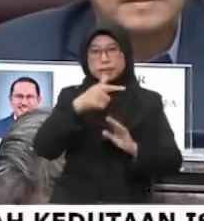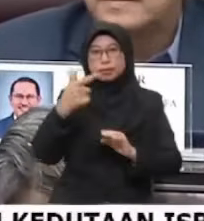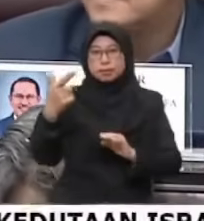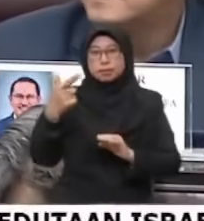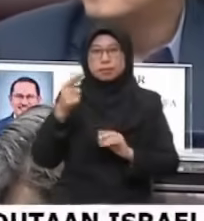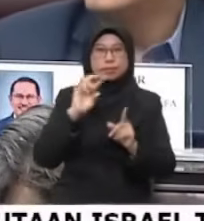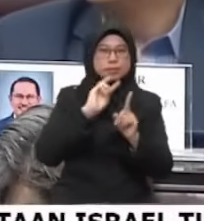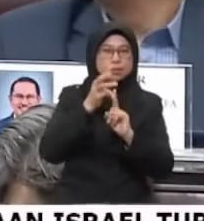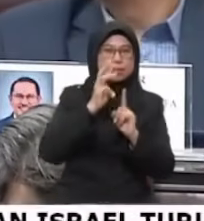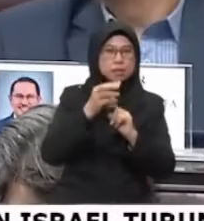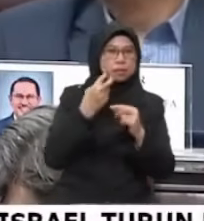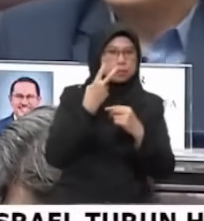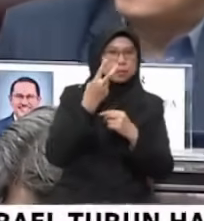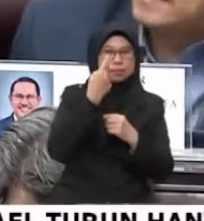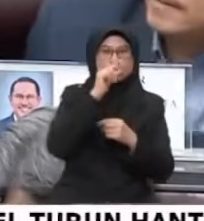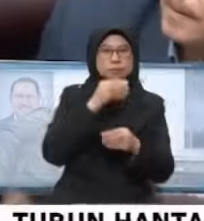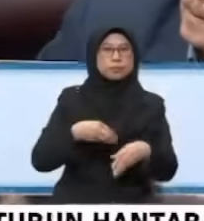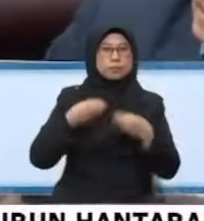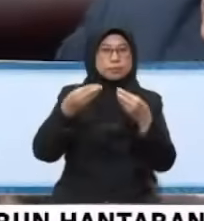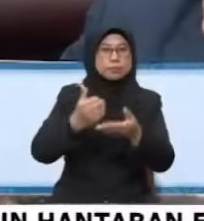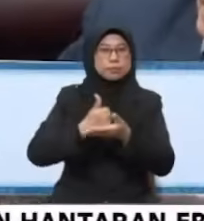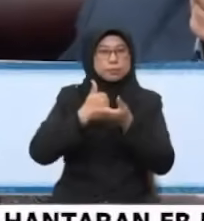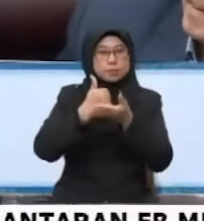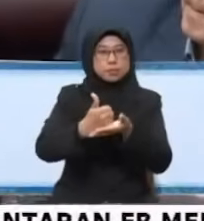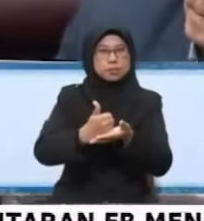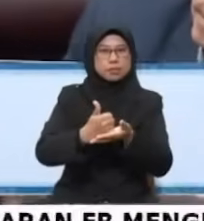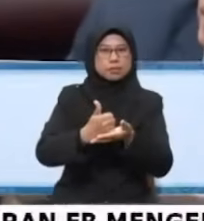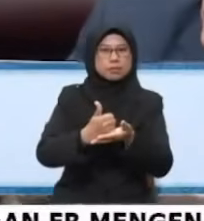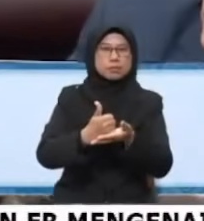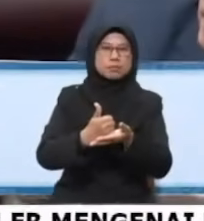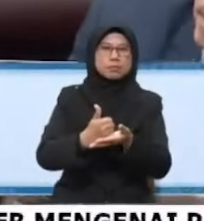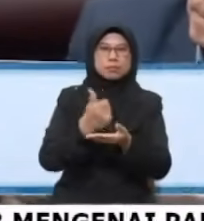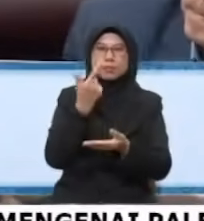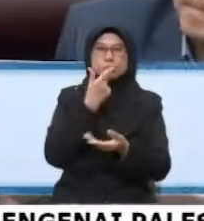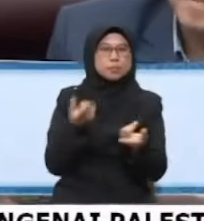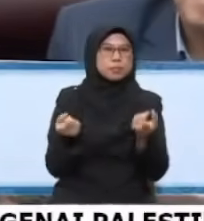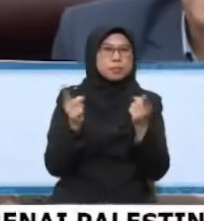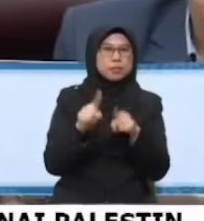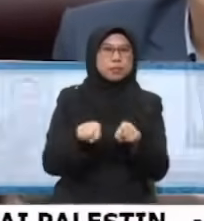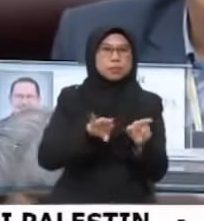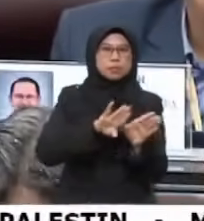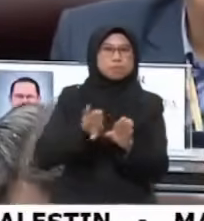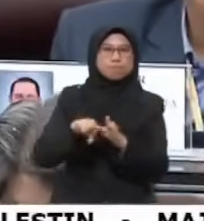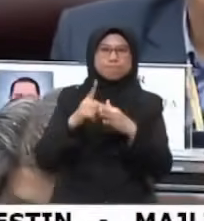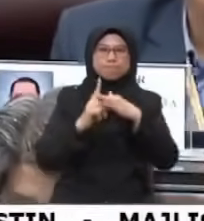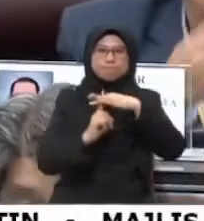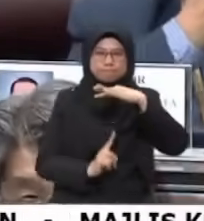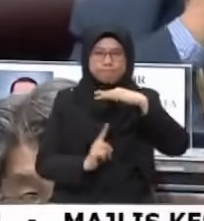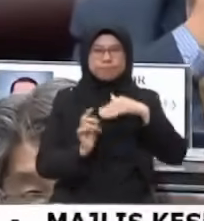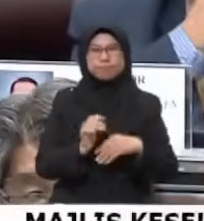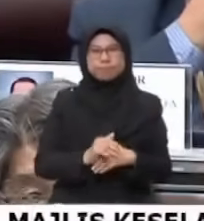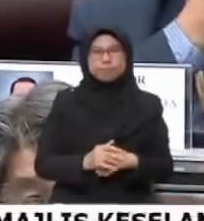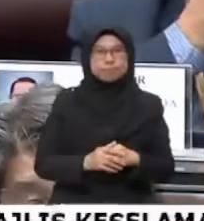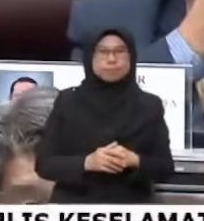oleh JKM untuk pemberian Bantuan supaya tidak ada keciciran berlaku Terima kasih